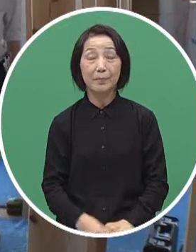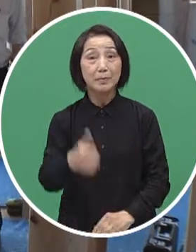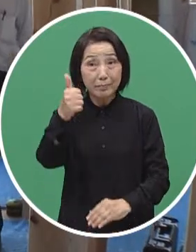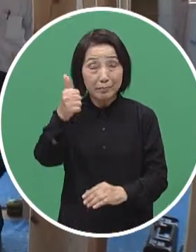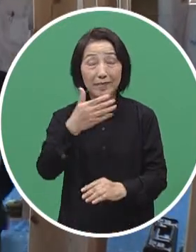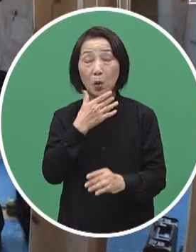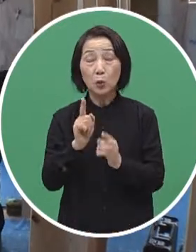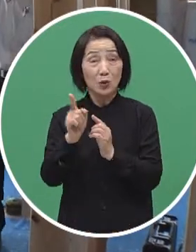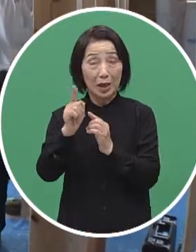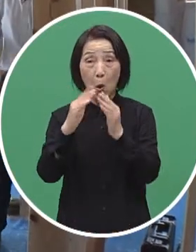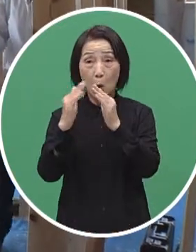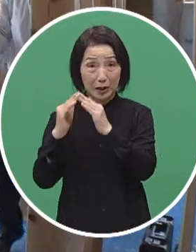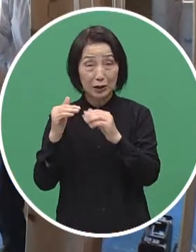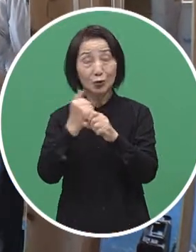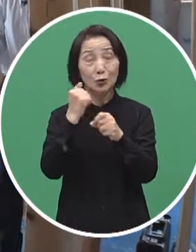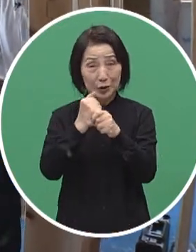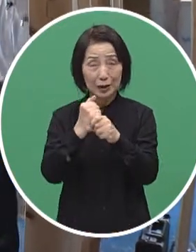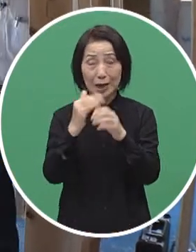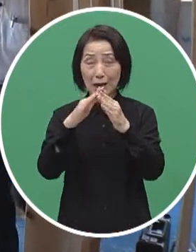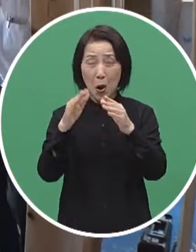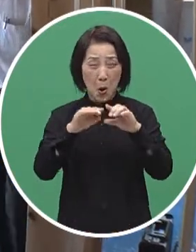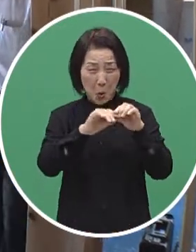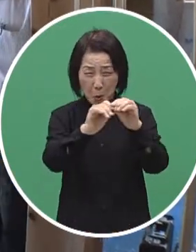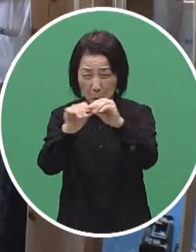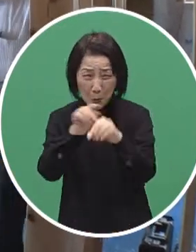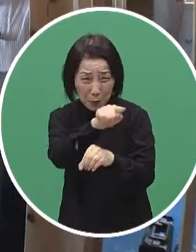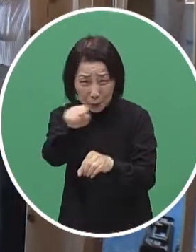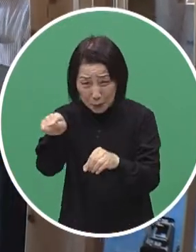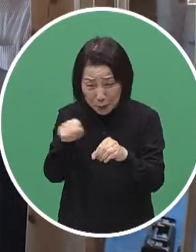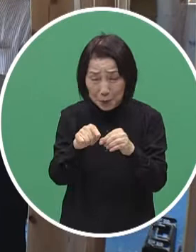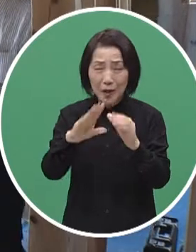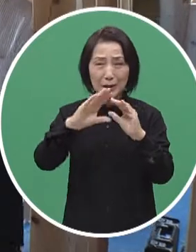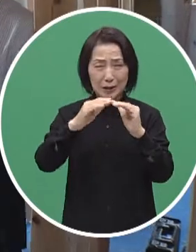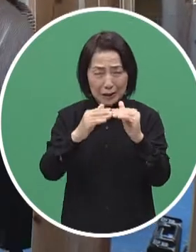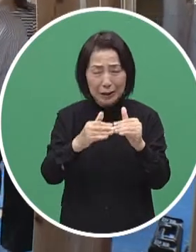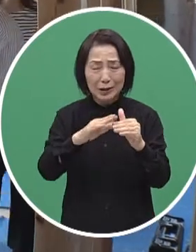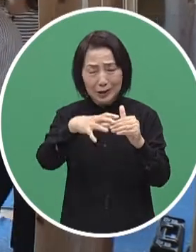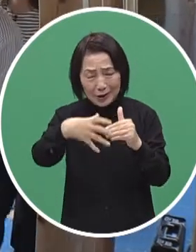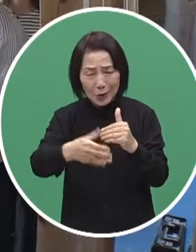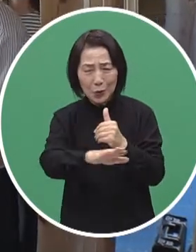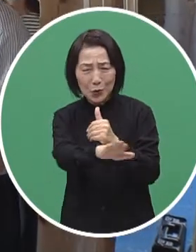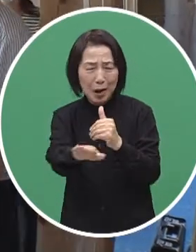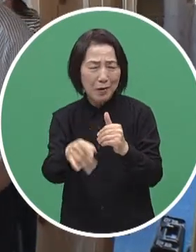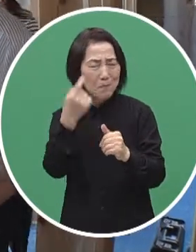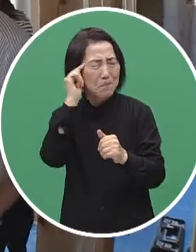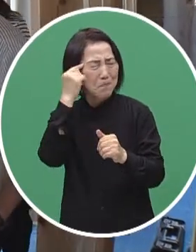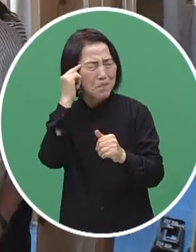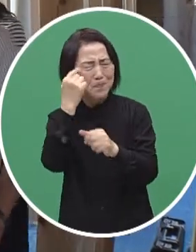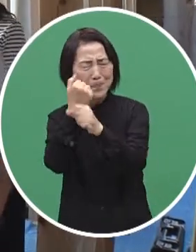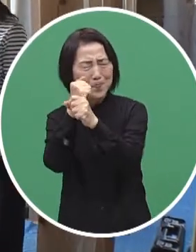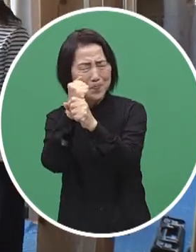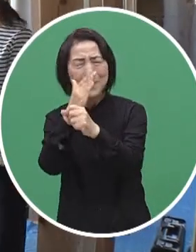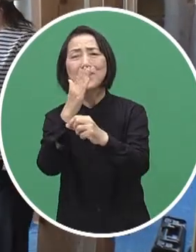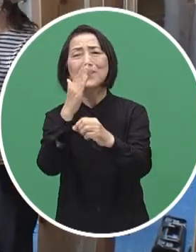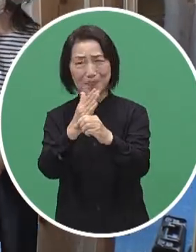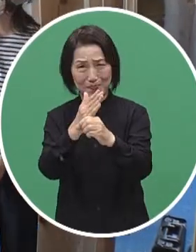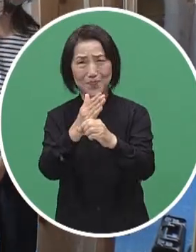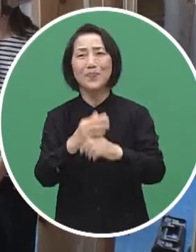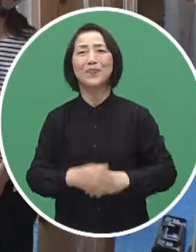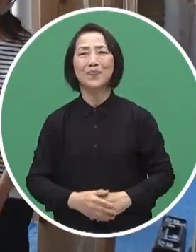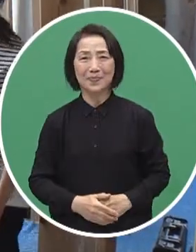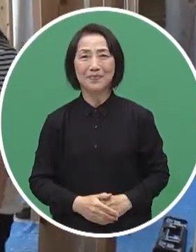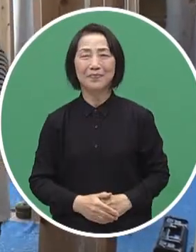ふくざこさんの家づくりは住宅の隅々まで地球環境に配慮した設計で工夫を凝らしています